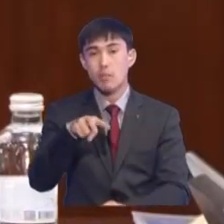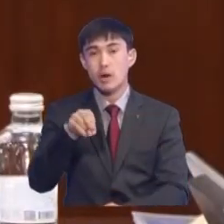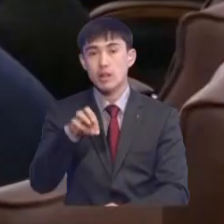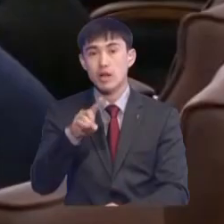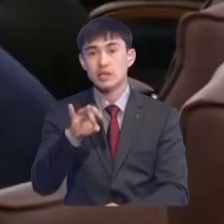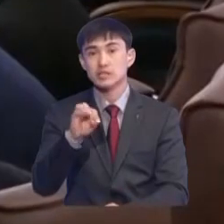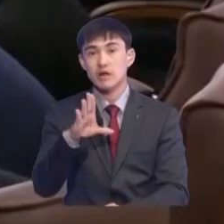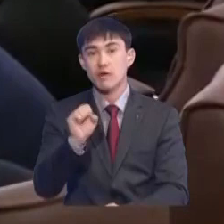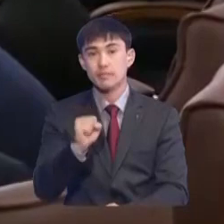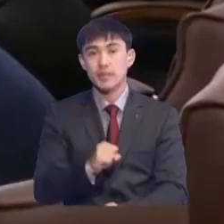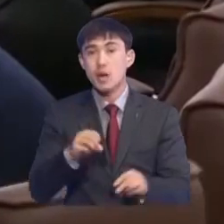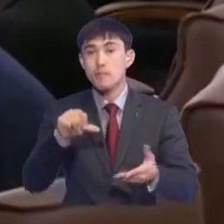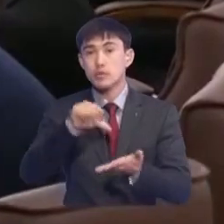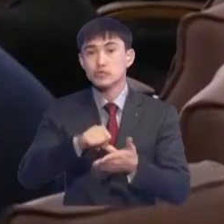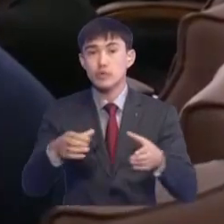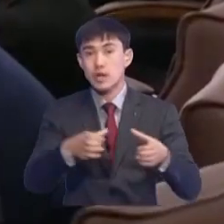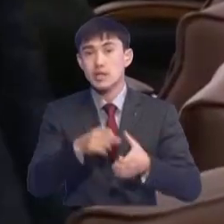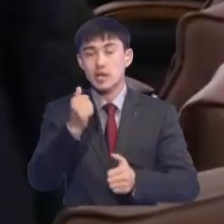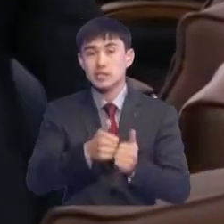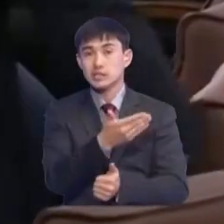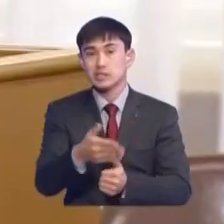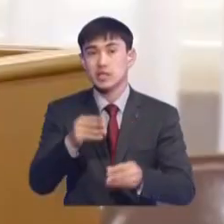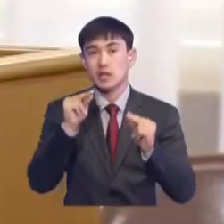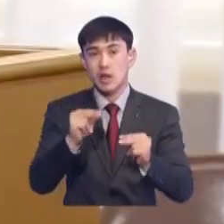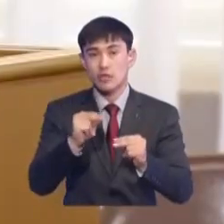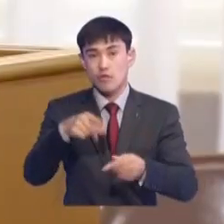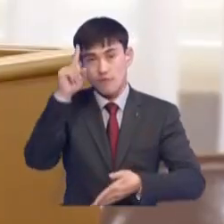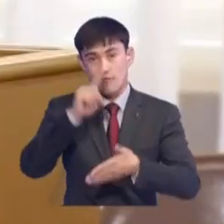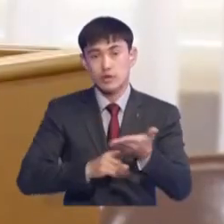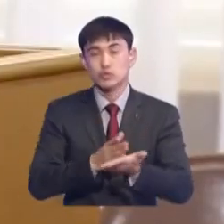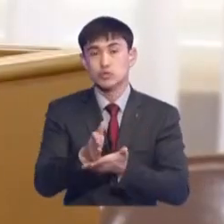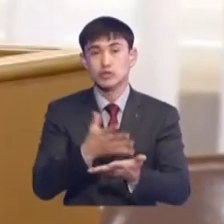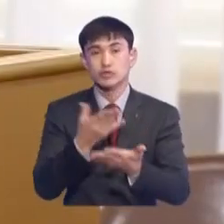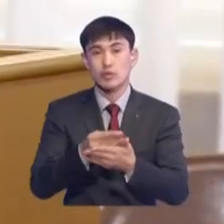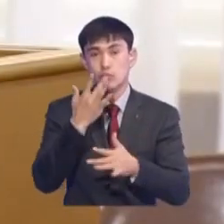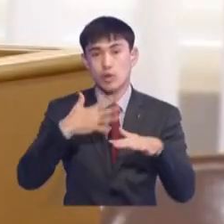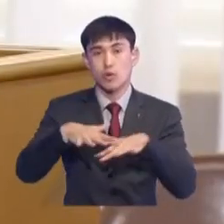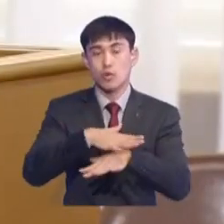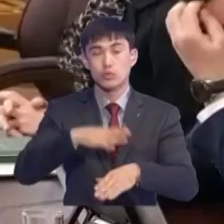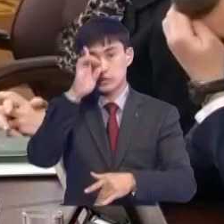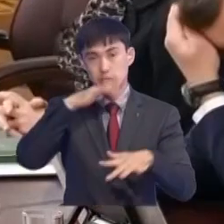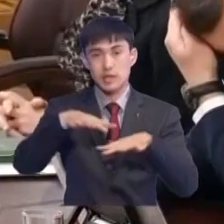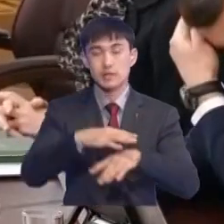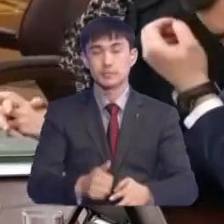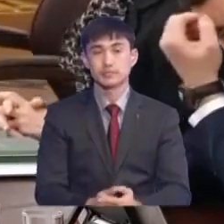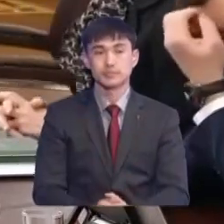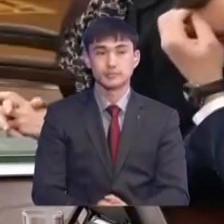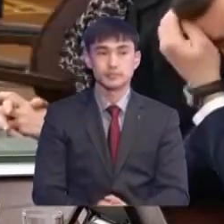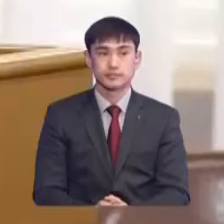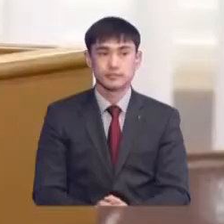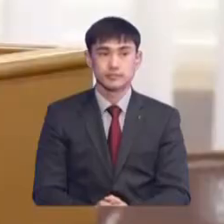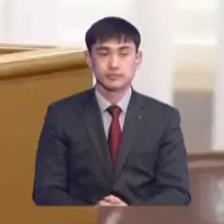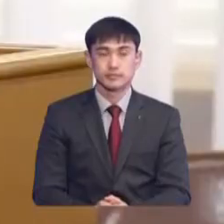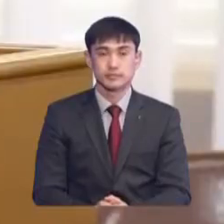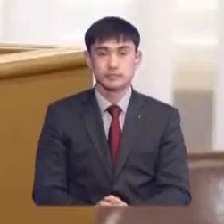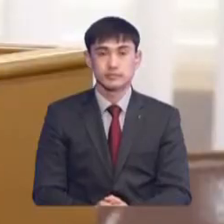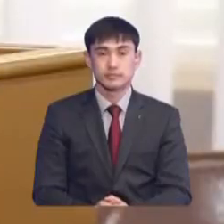Акмарал альназ в присутствии коллег каждый из них Дал клятву на верное служение своему народу и своей стране